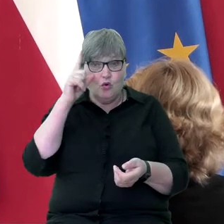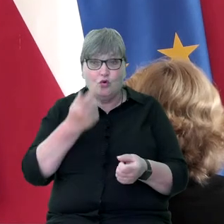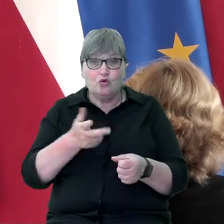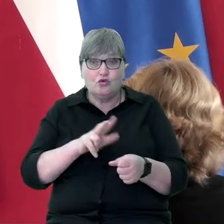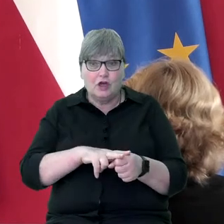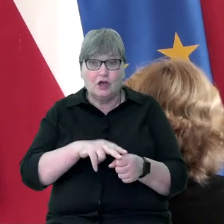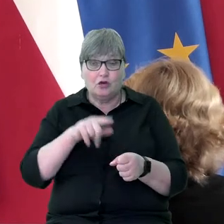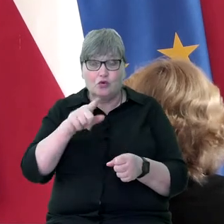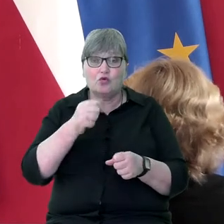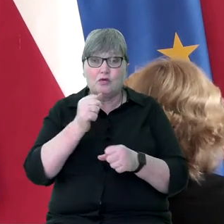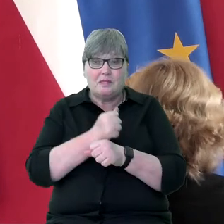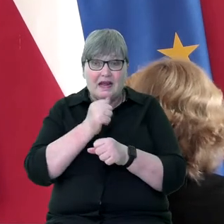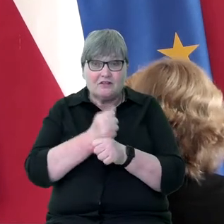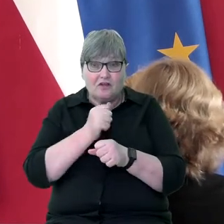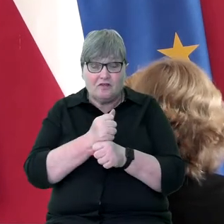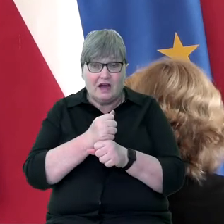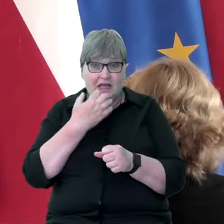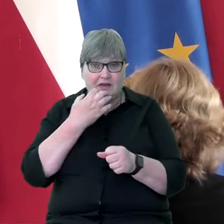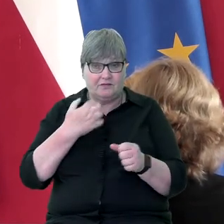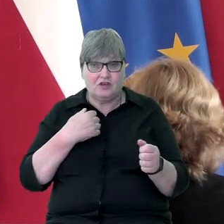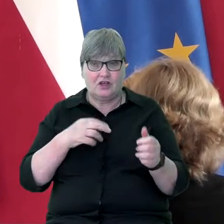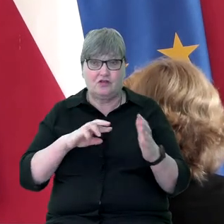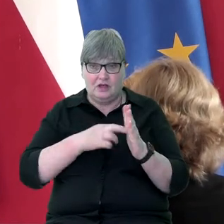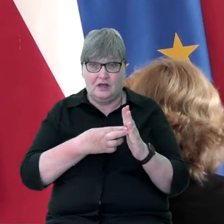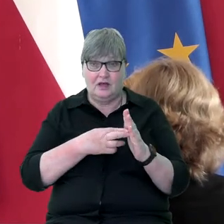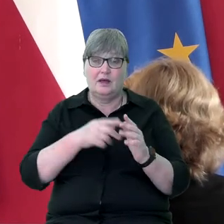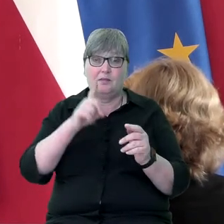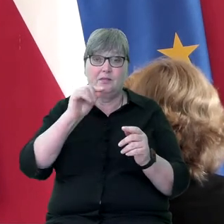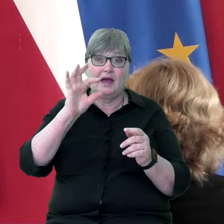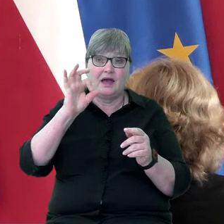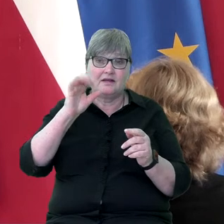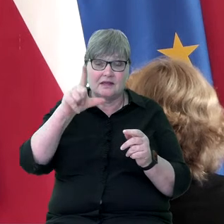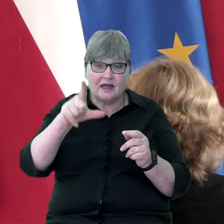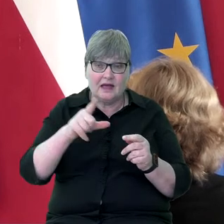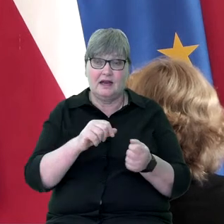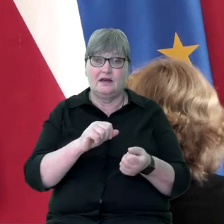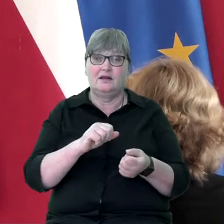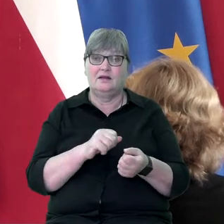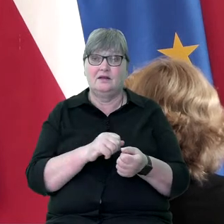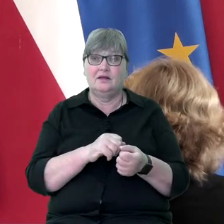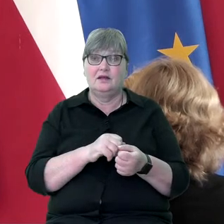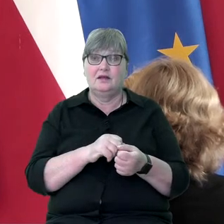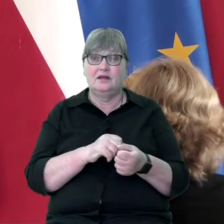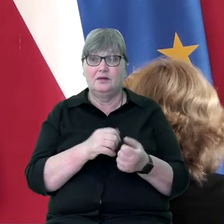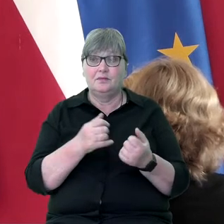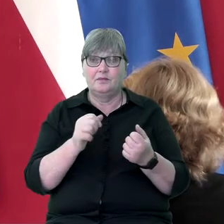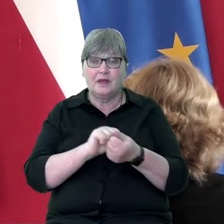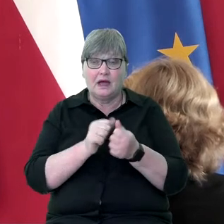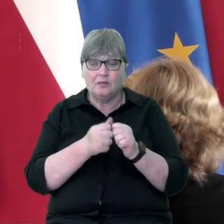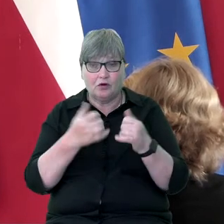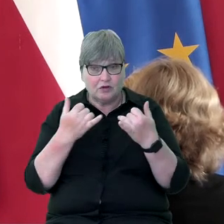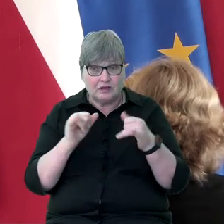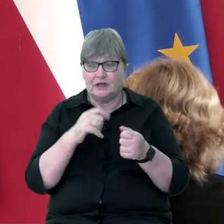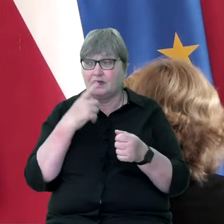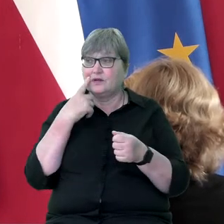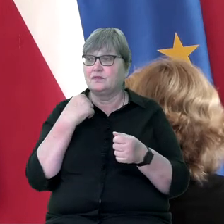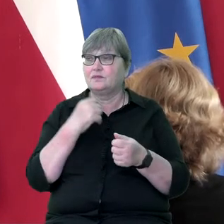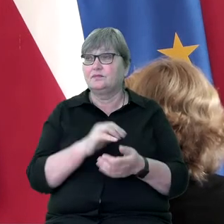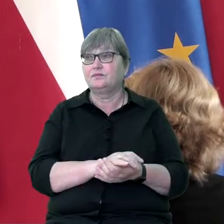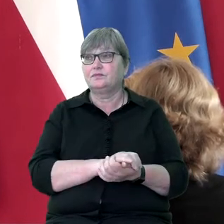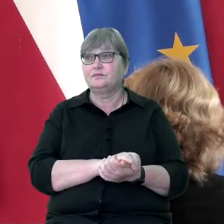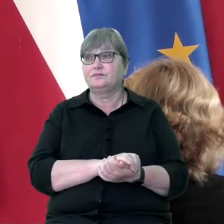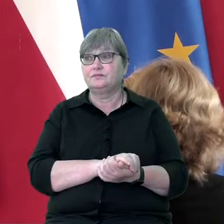w delegaturze z PSL-em, bo to było nawet dosyć naturalne, że oni przechodzili